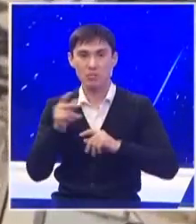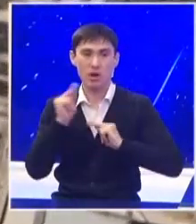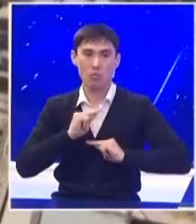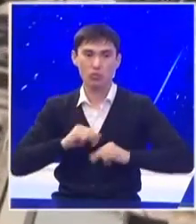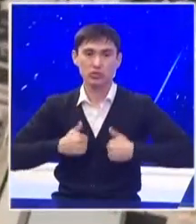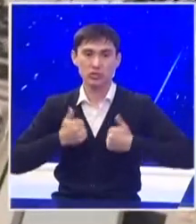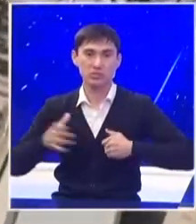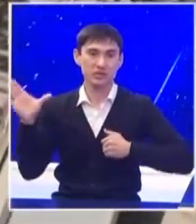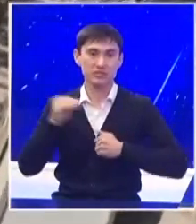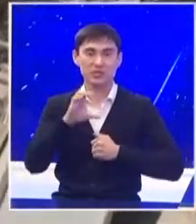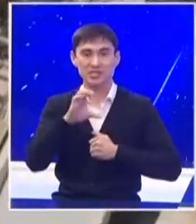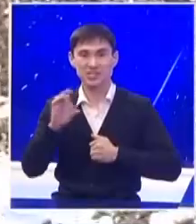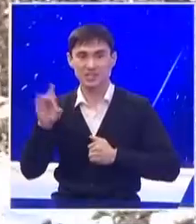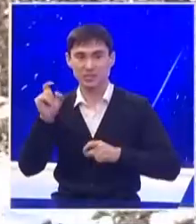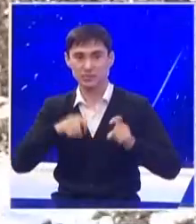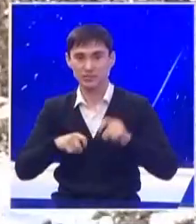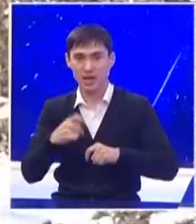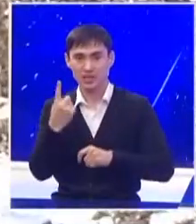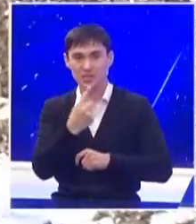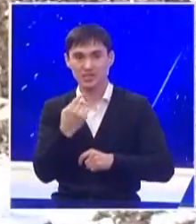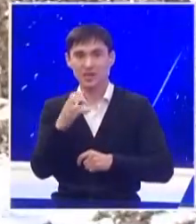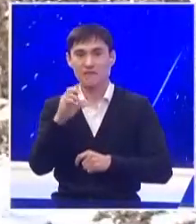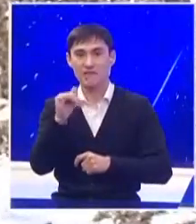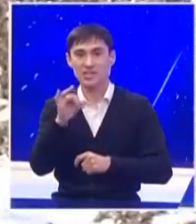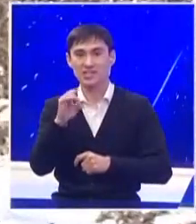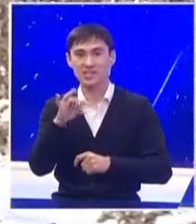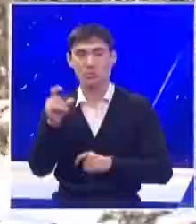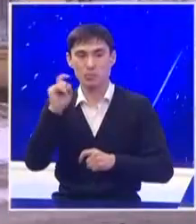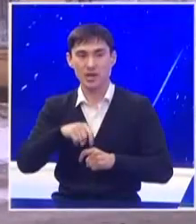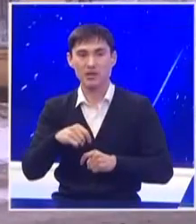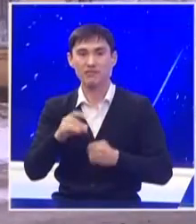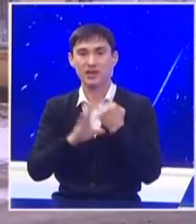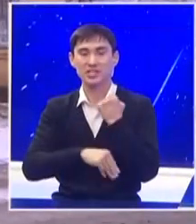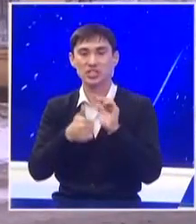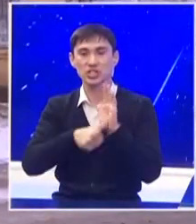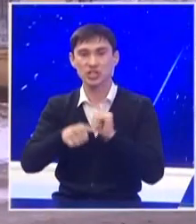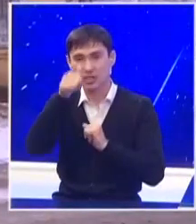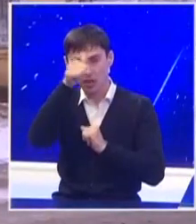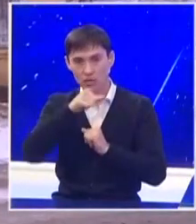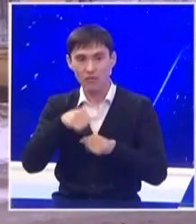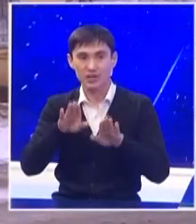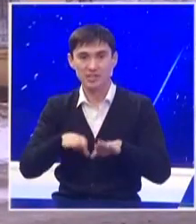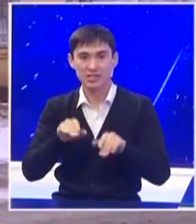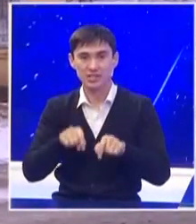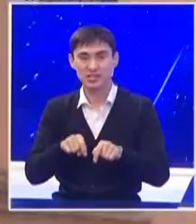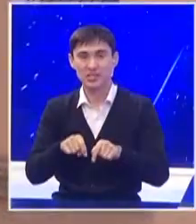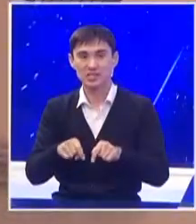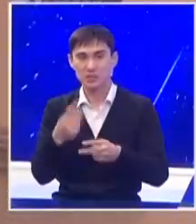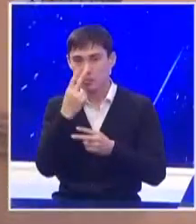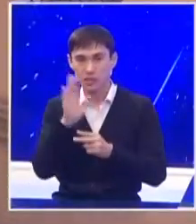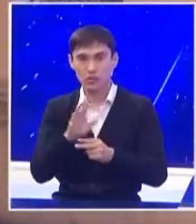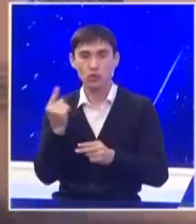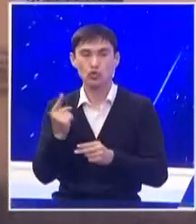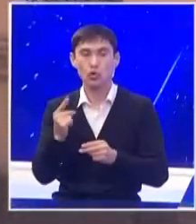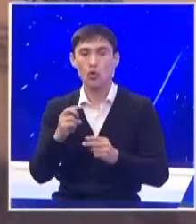стремились люди со всего СССР. Один из них – Феликс Левин. Приехав сюда в конце 60-х, он так и остался здесь, несмотря на то,